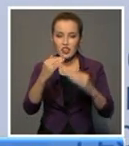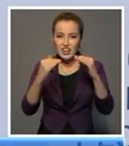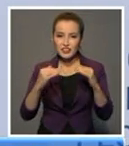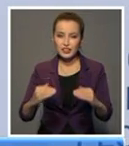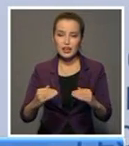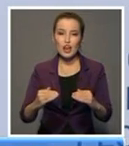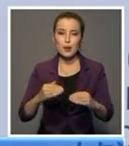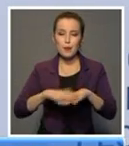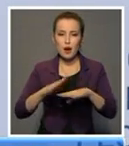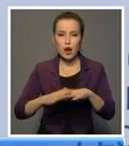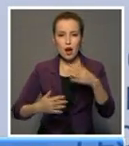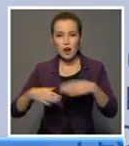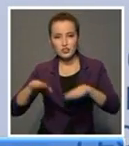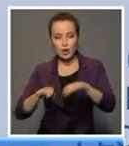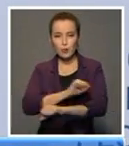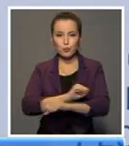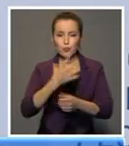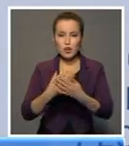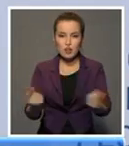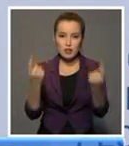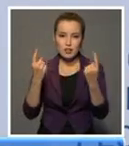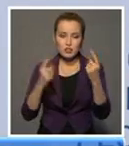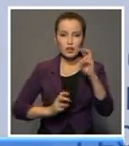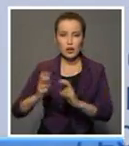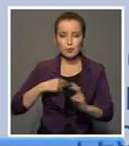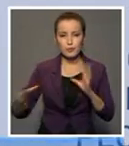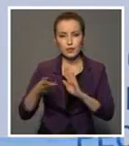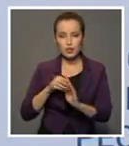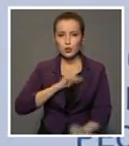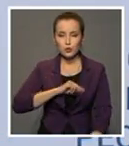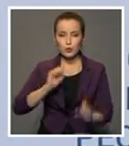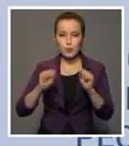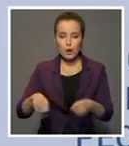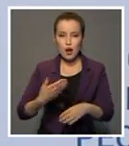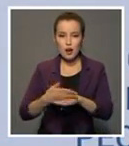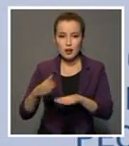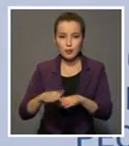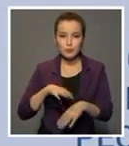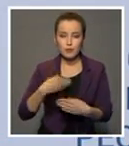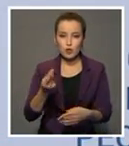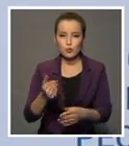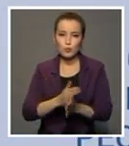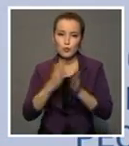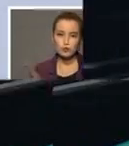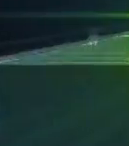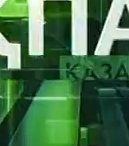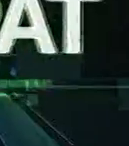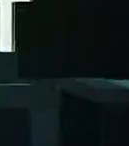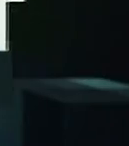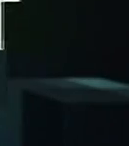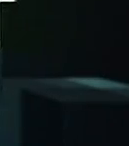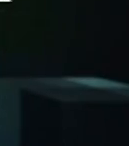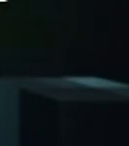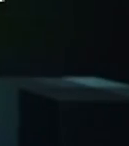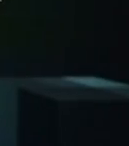болмайды. Себебі біз ірі кәсіпорындармен ғана жұмыс істейміз. Сосын берілген займдардың көлемі де аз емес.